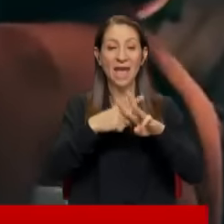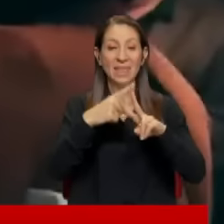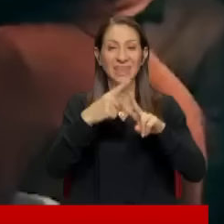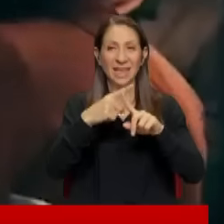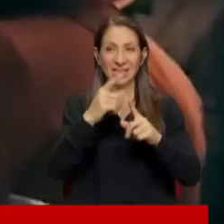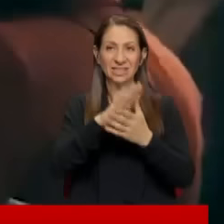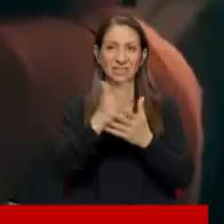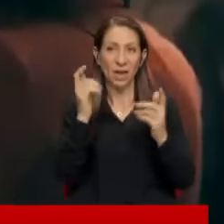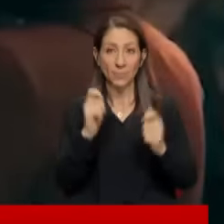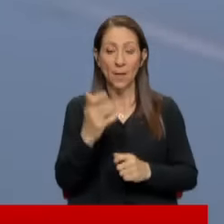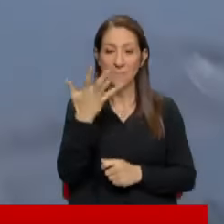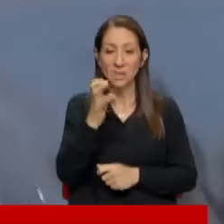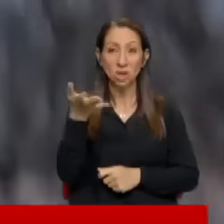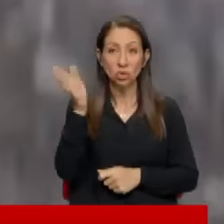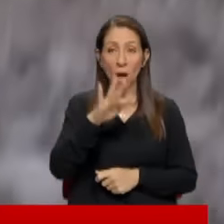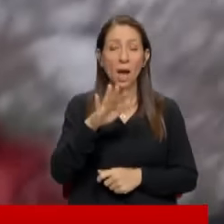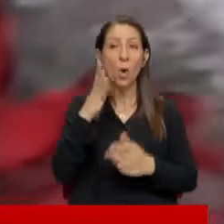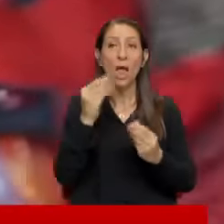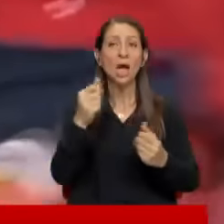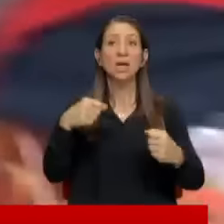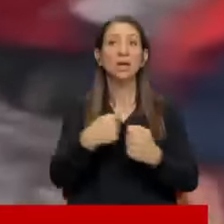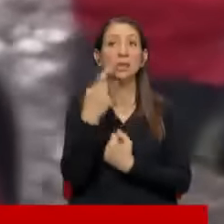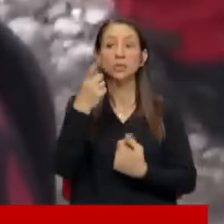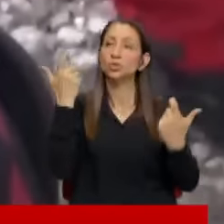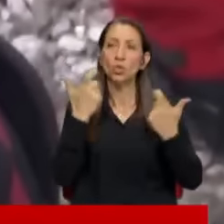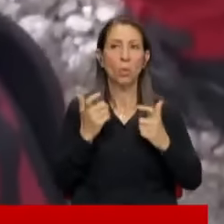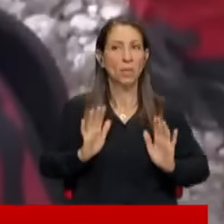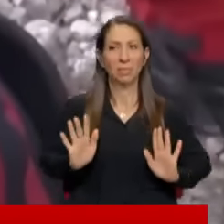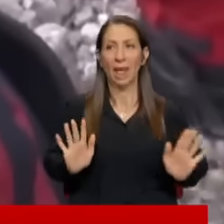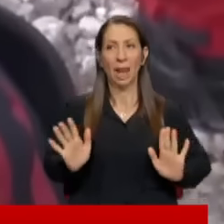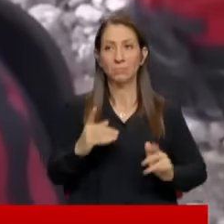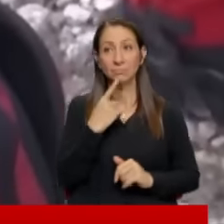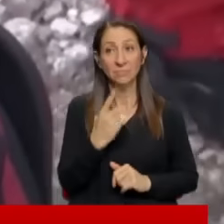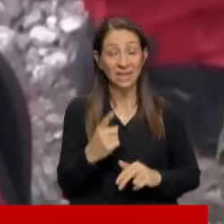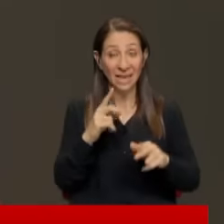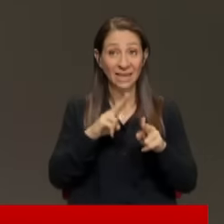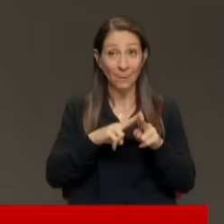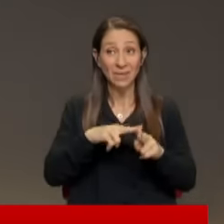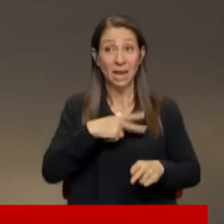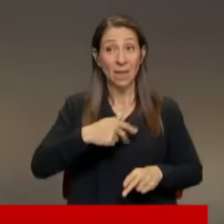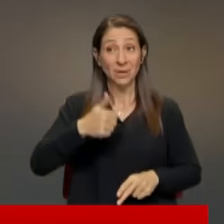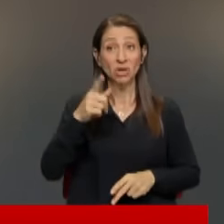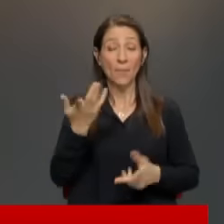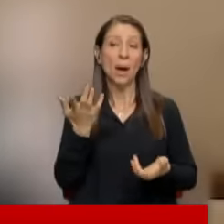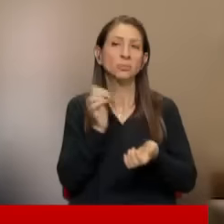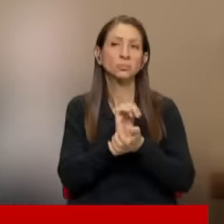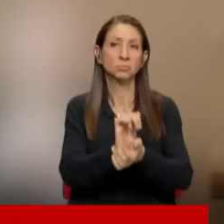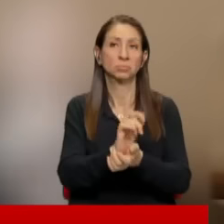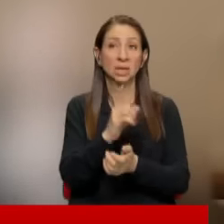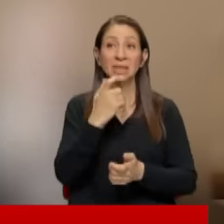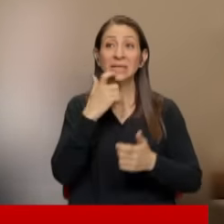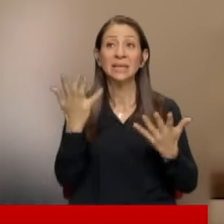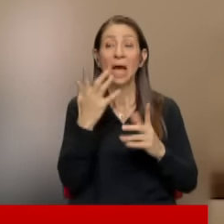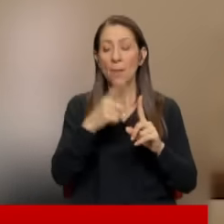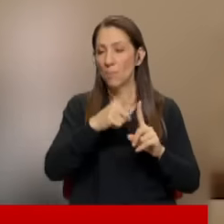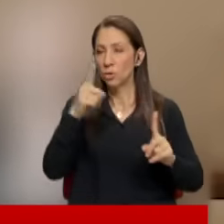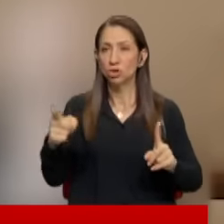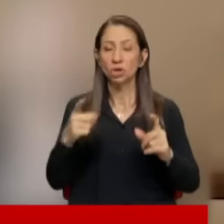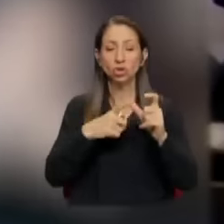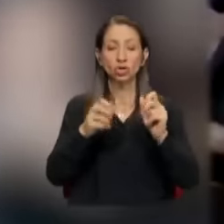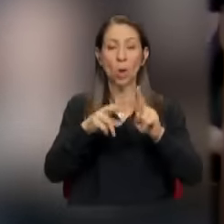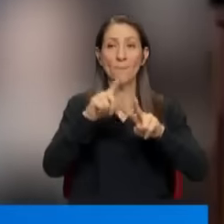istifa ettiğini, 5 ay sonra meydana gelen kazadan sorumlu olmadığını söyledi Kepez Belediye Başkanı ancak tutuklandı. Yıllar boyunca